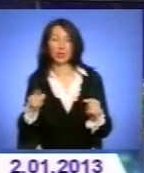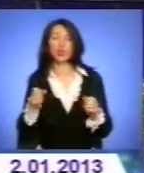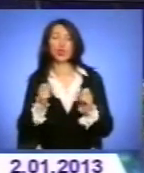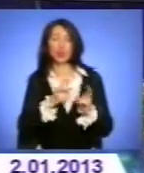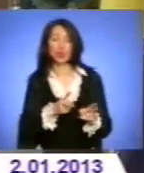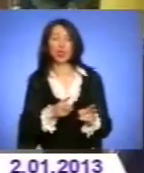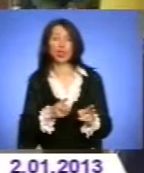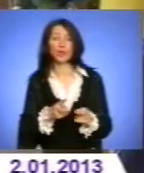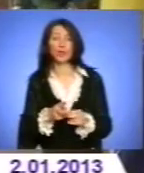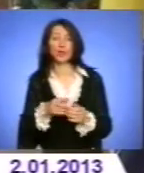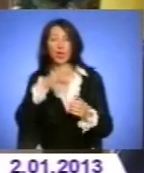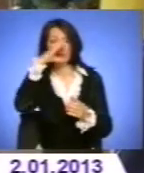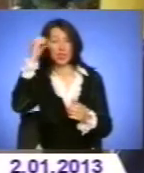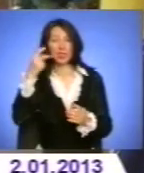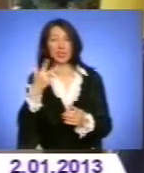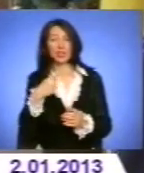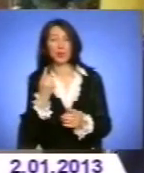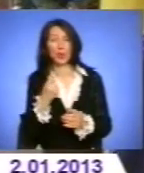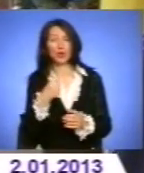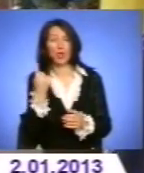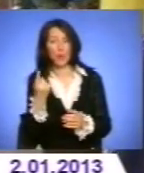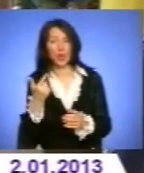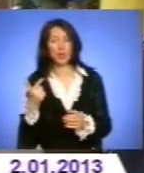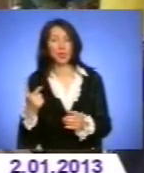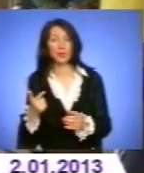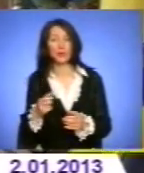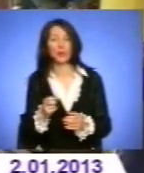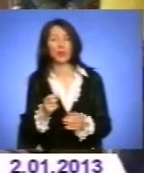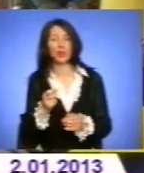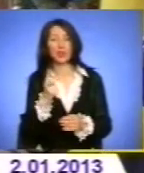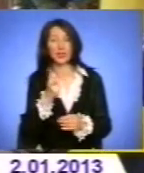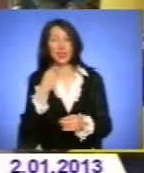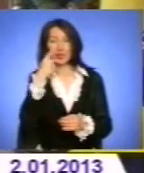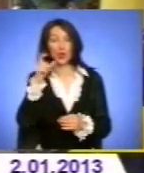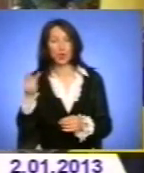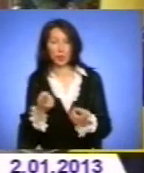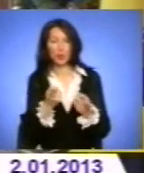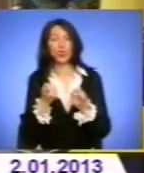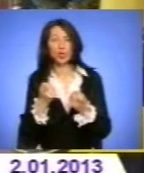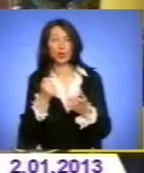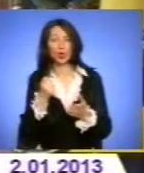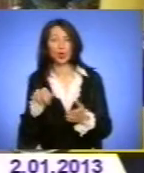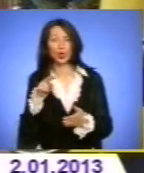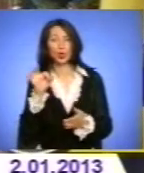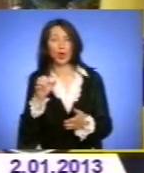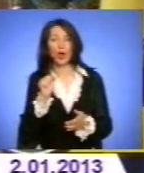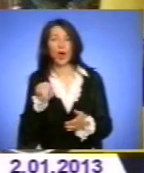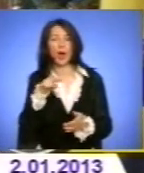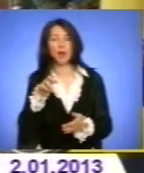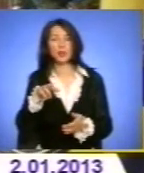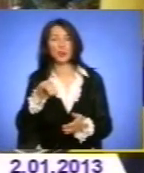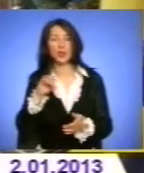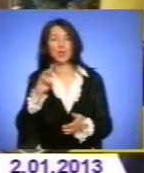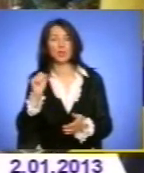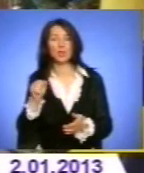злочинів. Ніч з 31 на 1 13 осіб притягнуто до адміністративної відповідальності за